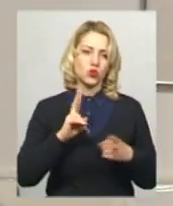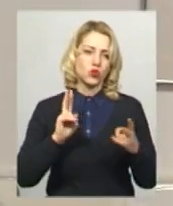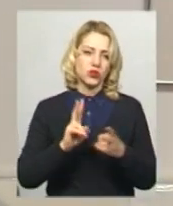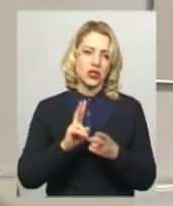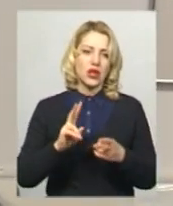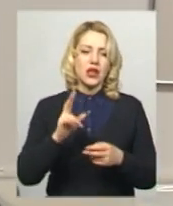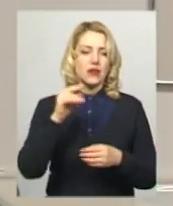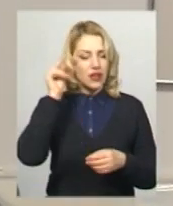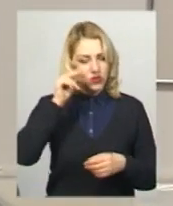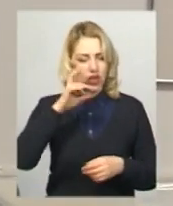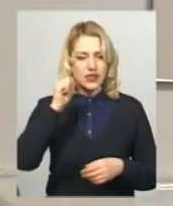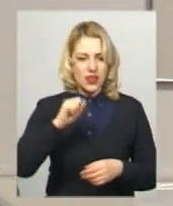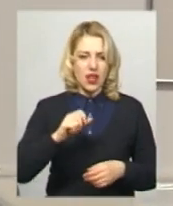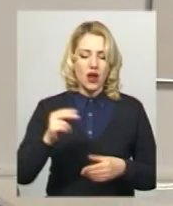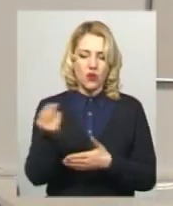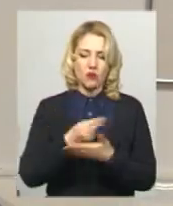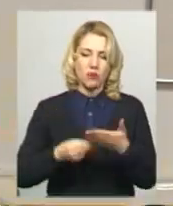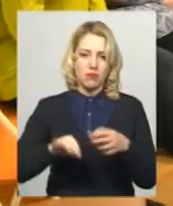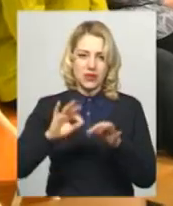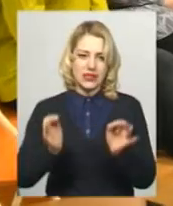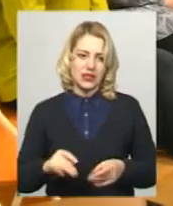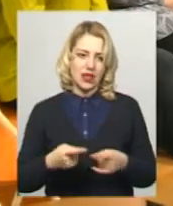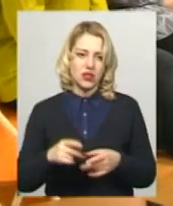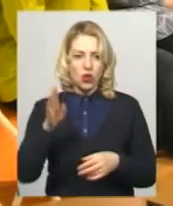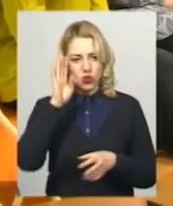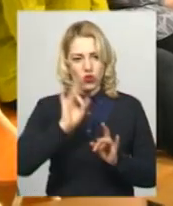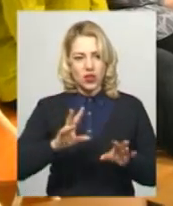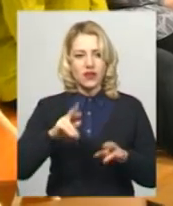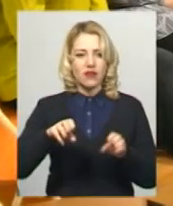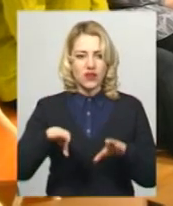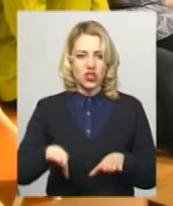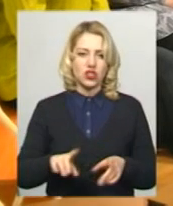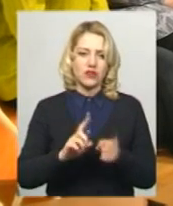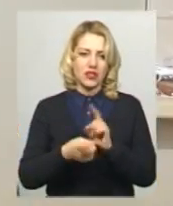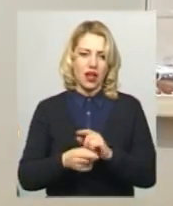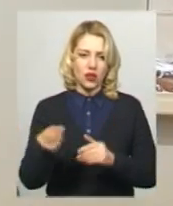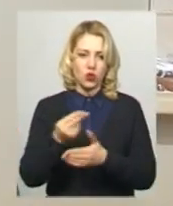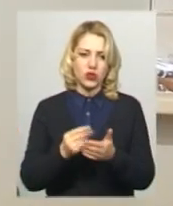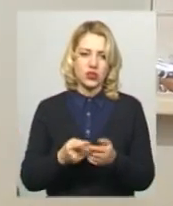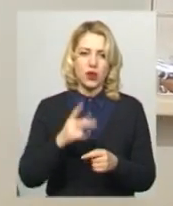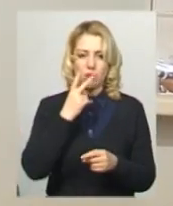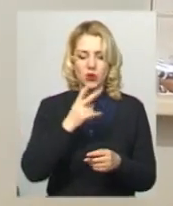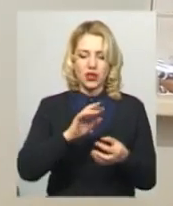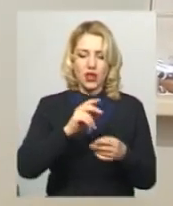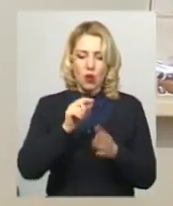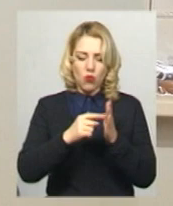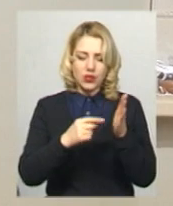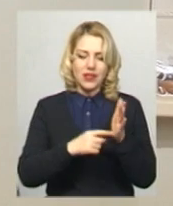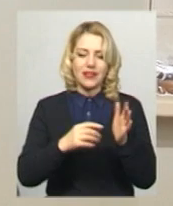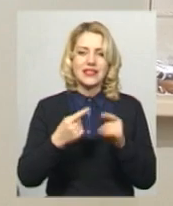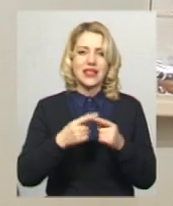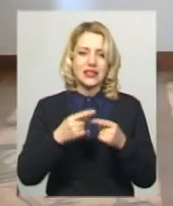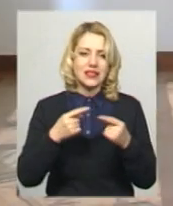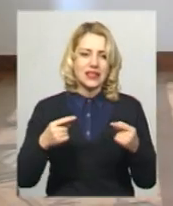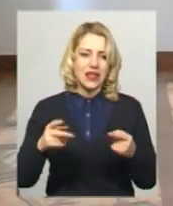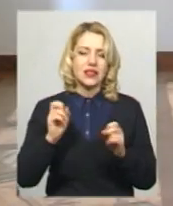факультетах мистецтв. Чоловік розповідав про те, як вирішив стати художником. Поділився деталями написання картин у різних техніках. Представив буклет